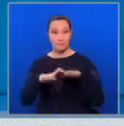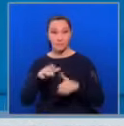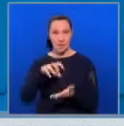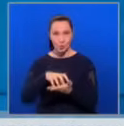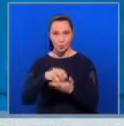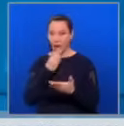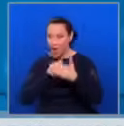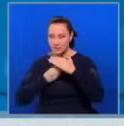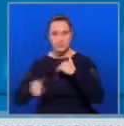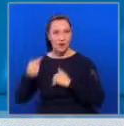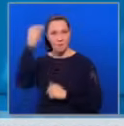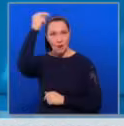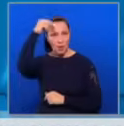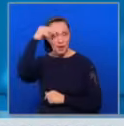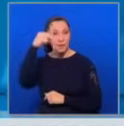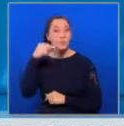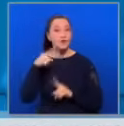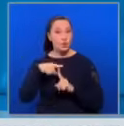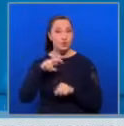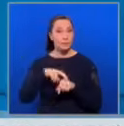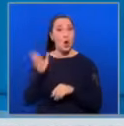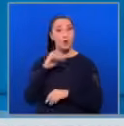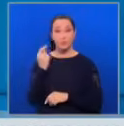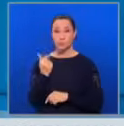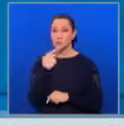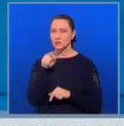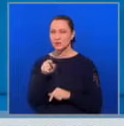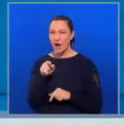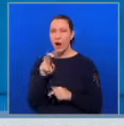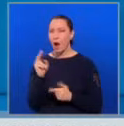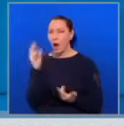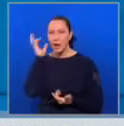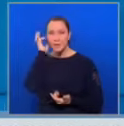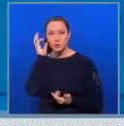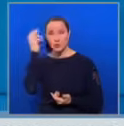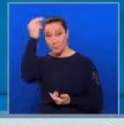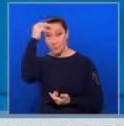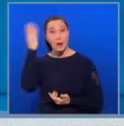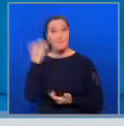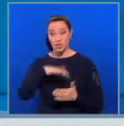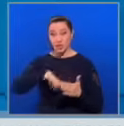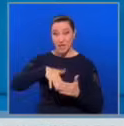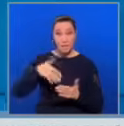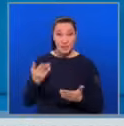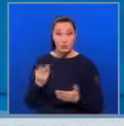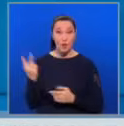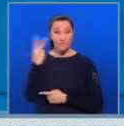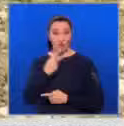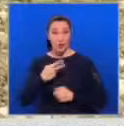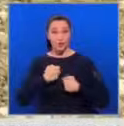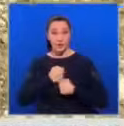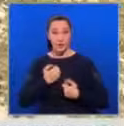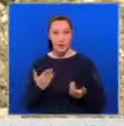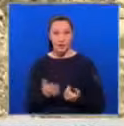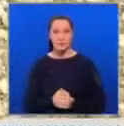група е избягал в българия тоня димитрова с още подробности за това как името на страната ни беше замесено в двойната